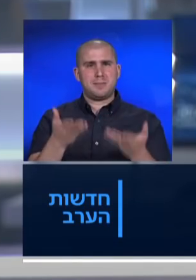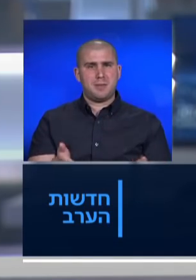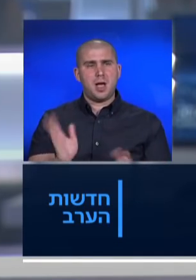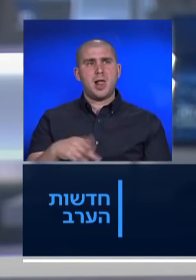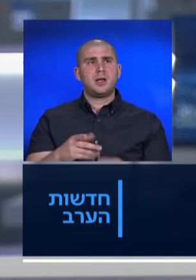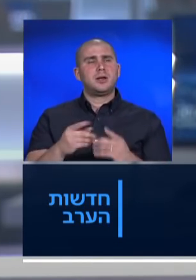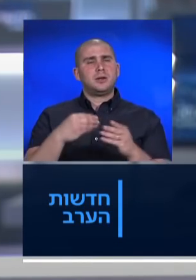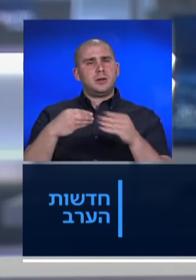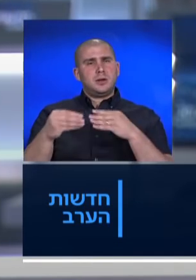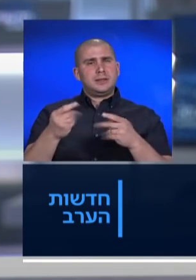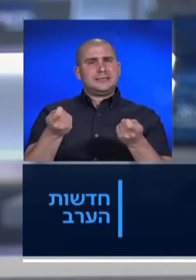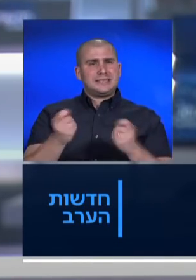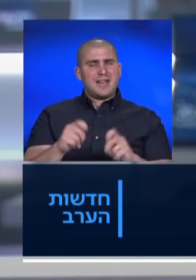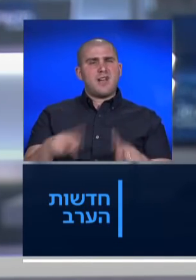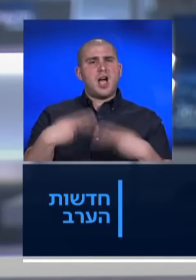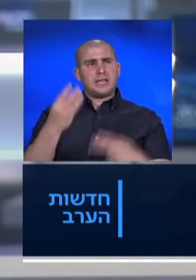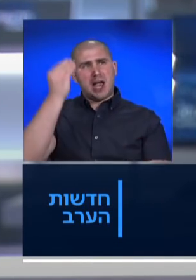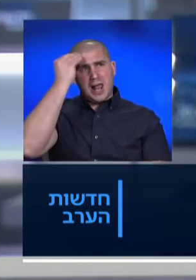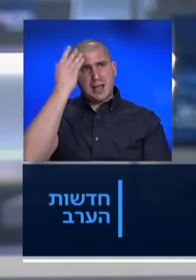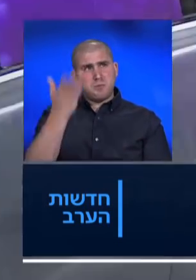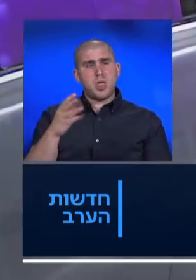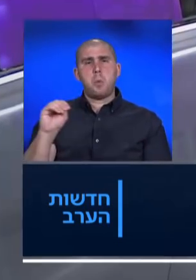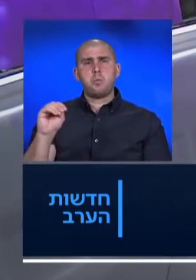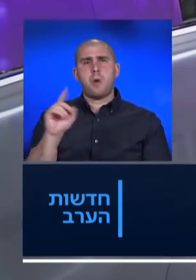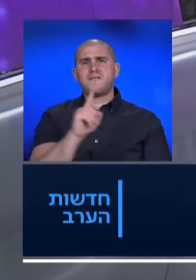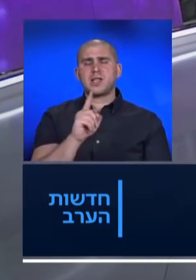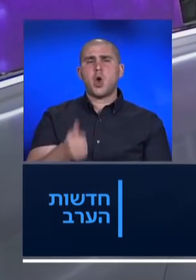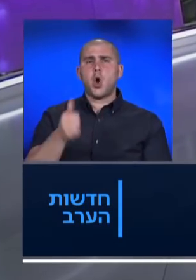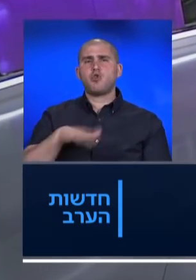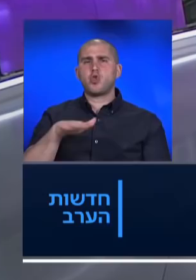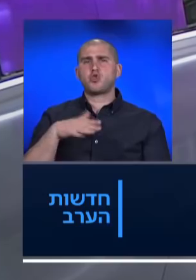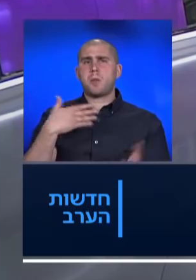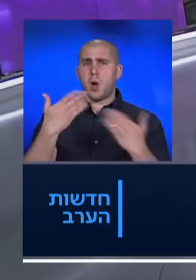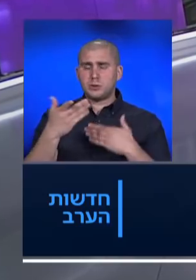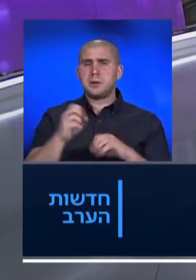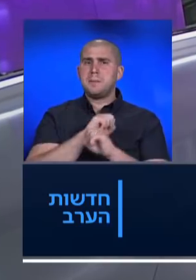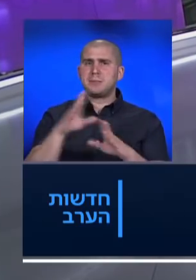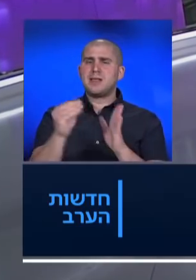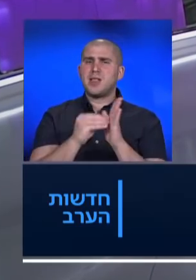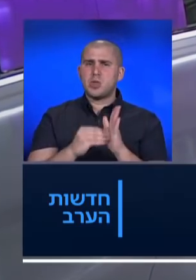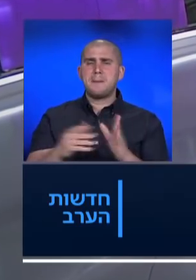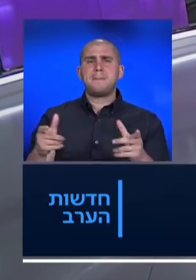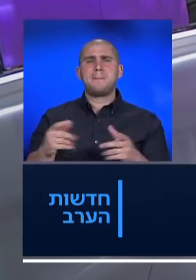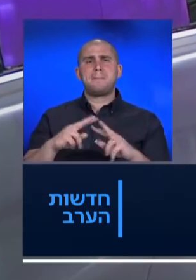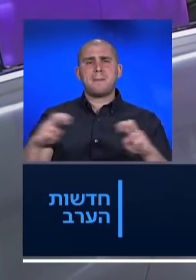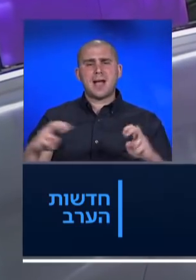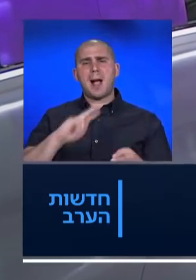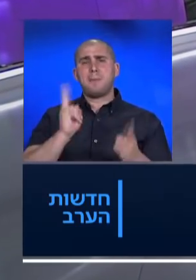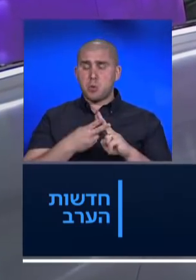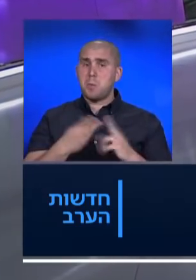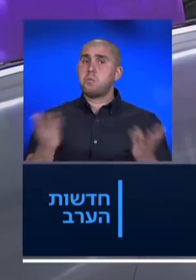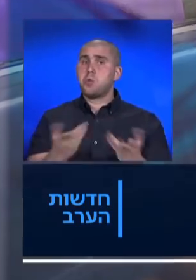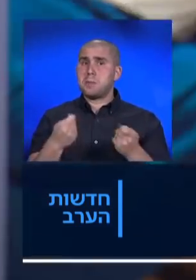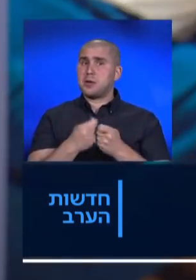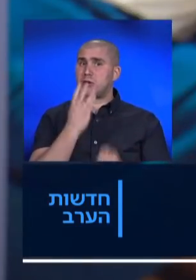הסגר וחזרה ללימודים, מואב ורדי, ראש תחום החוץ, מתפרסמים נתונים במחקר בינלאומי, נתונים מעודדים לגבי ישראל, אתה עם